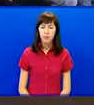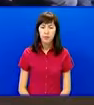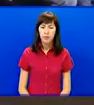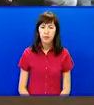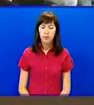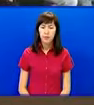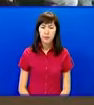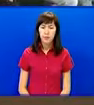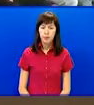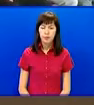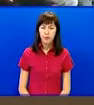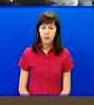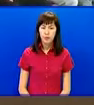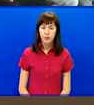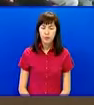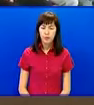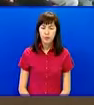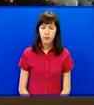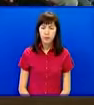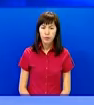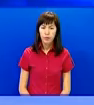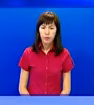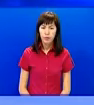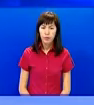Искаков, Бахдаулет Разах, Оңтүстік Ақпарат.